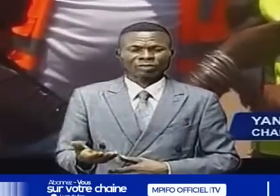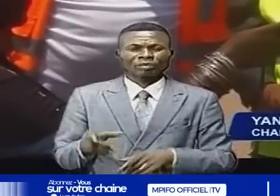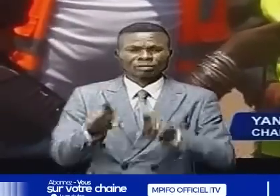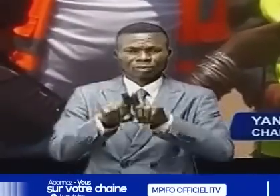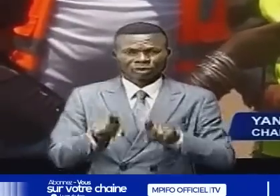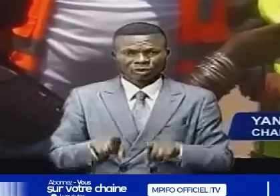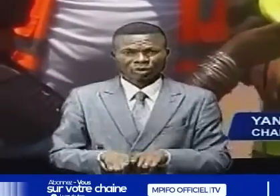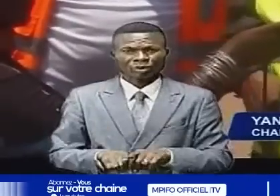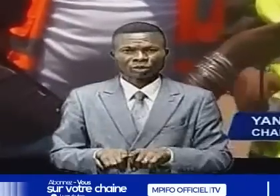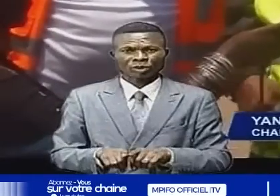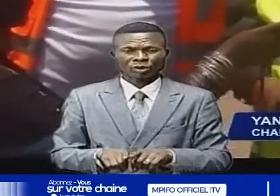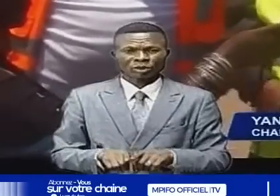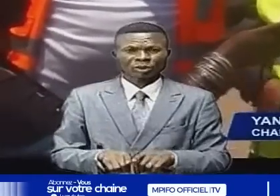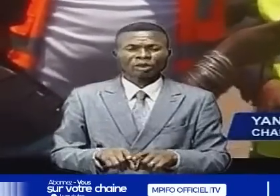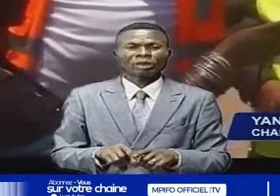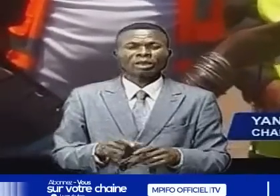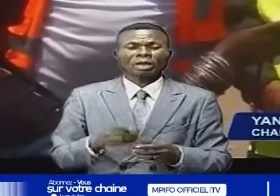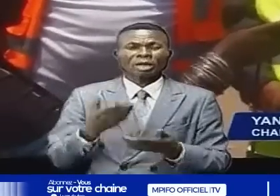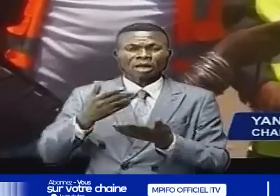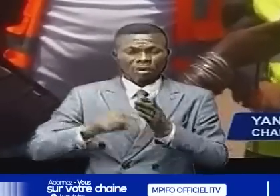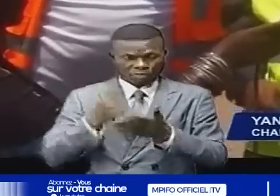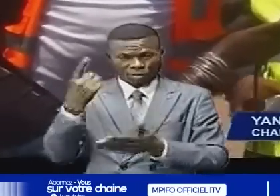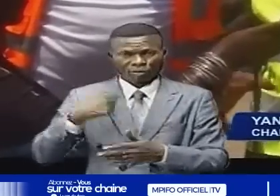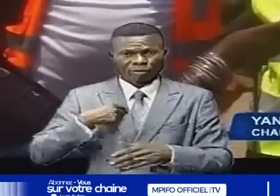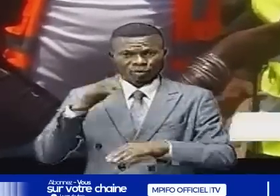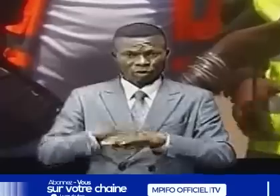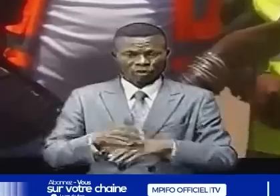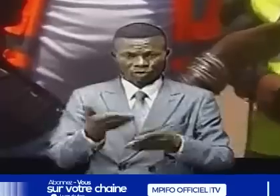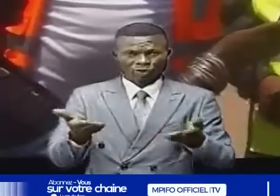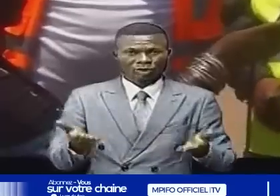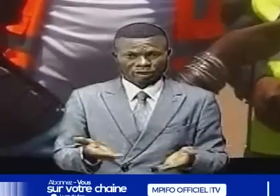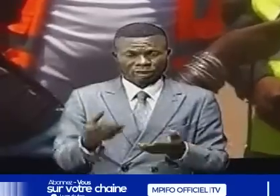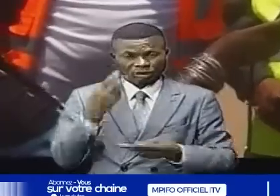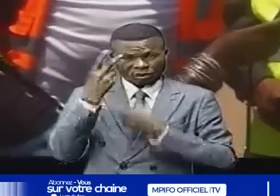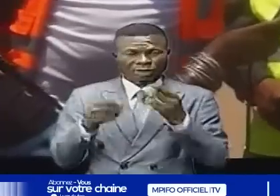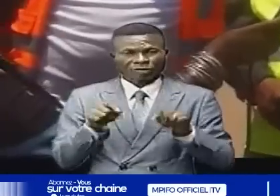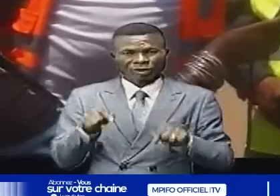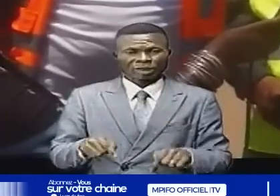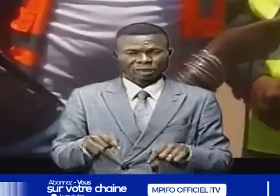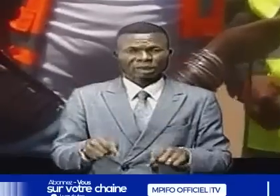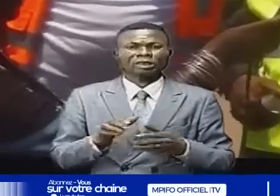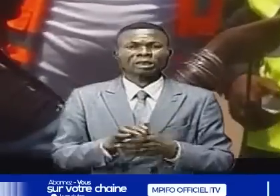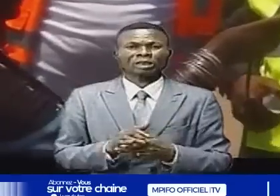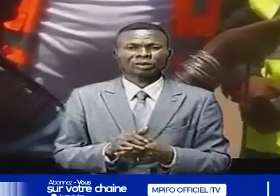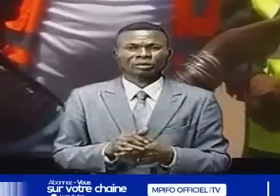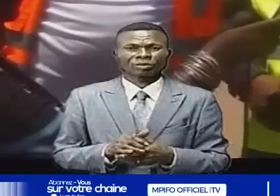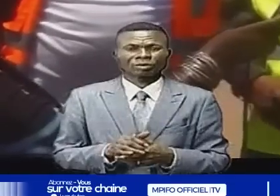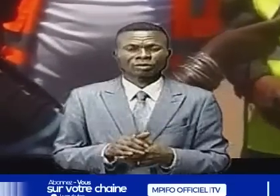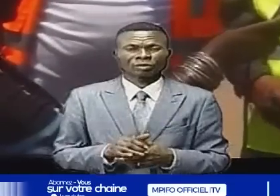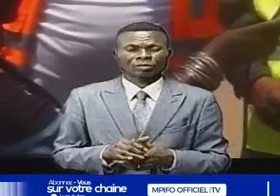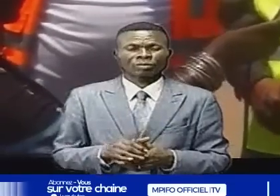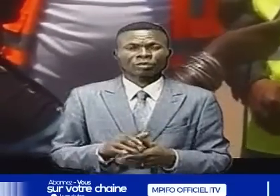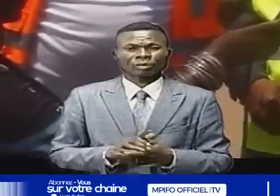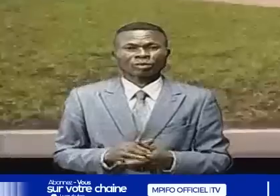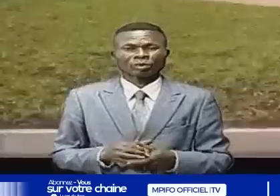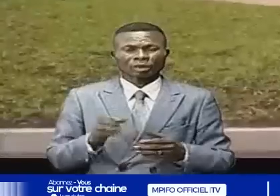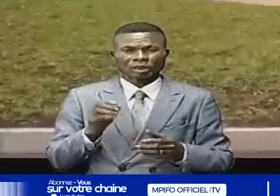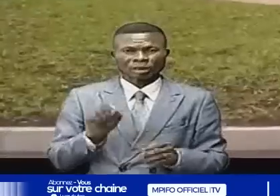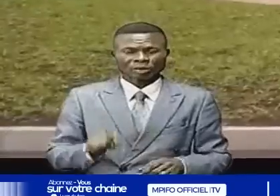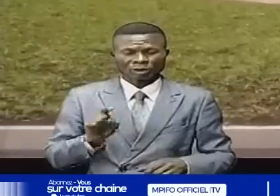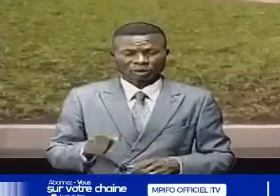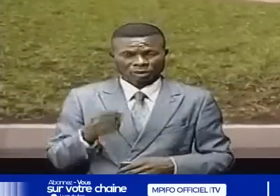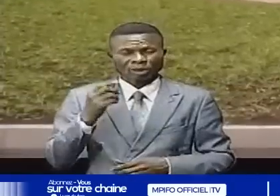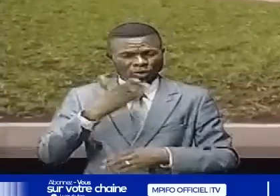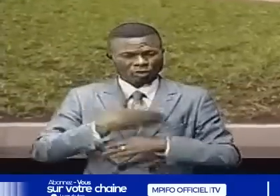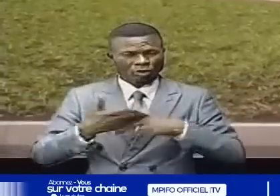puis ici, c'est la première fois que je viens sur ce home que je ne connaissais pas. Donc j'ai vu que ça a été